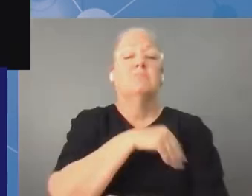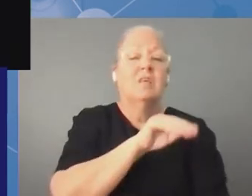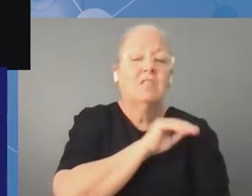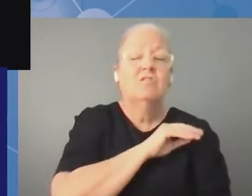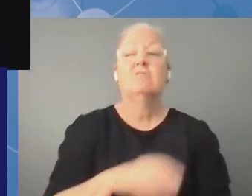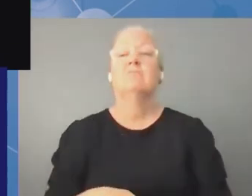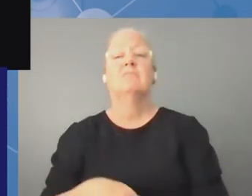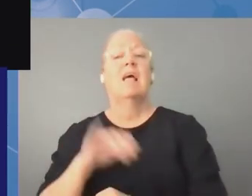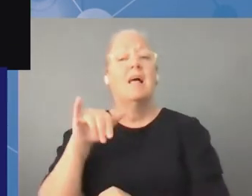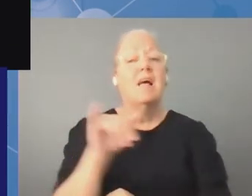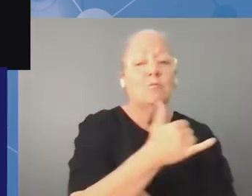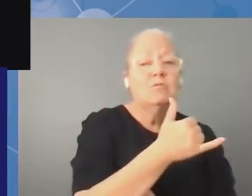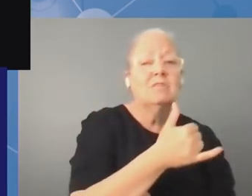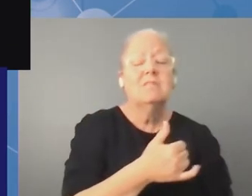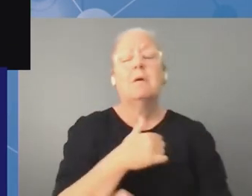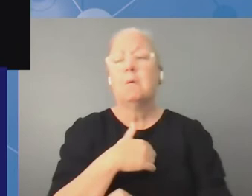ثراء هذا